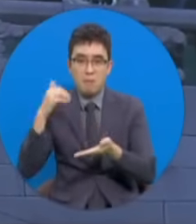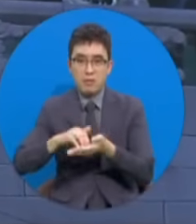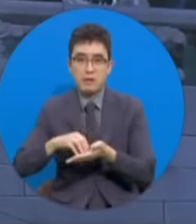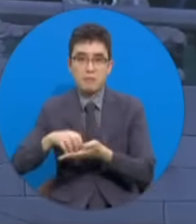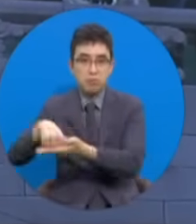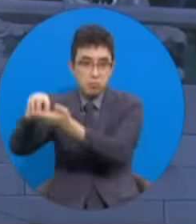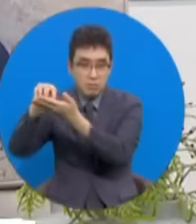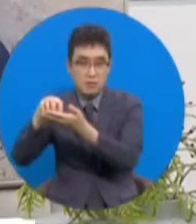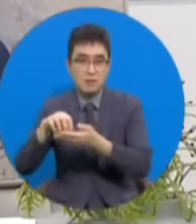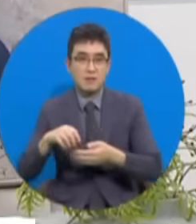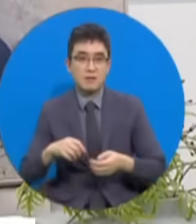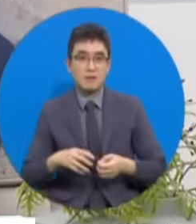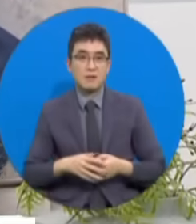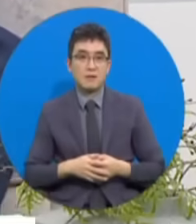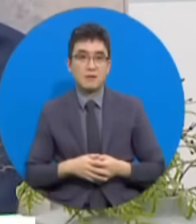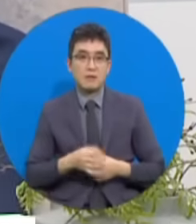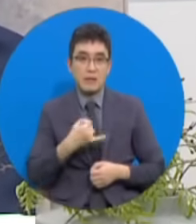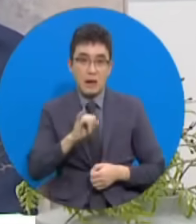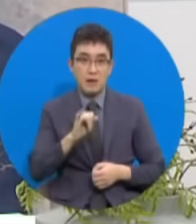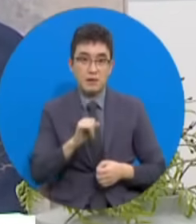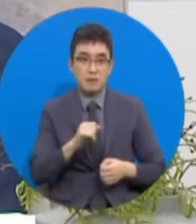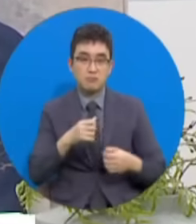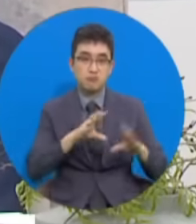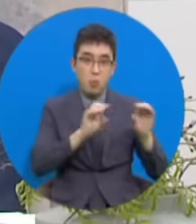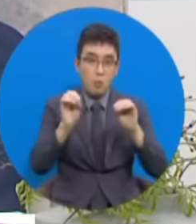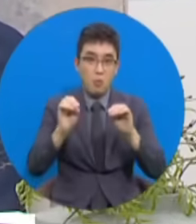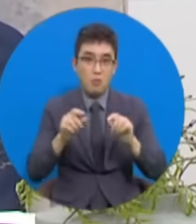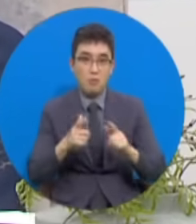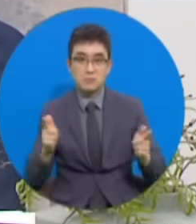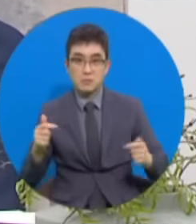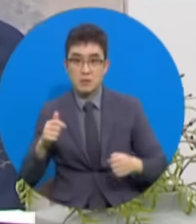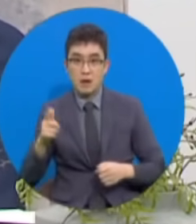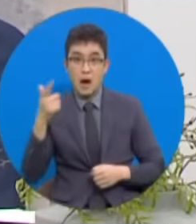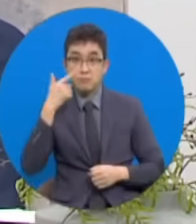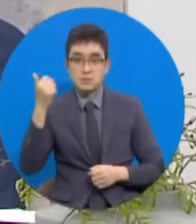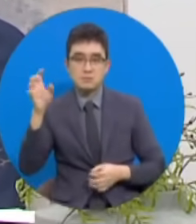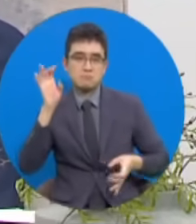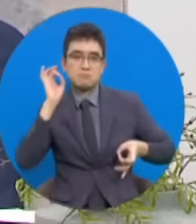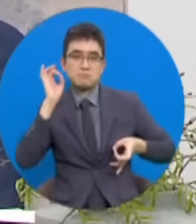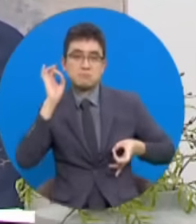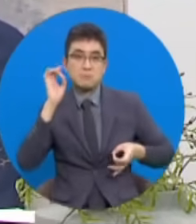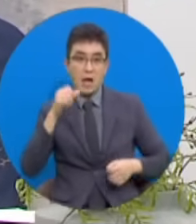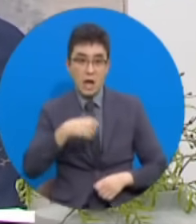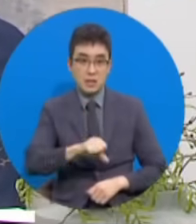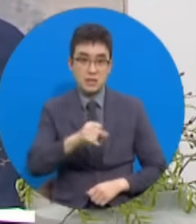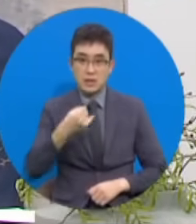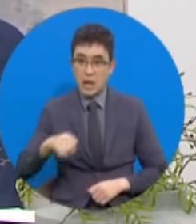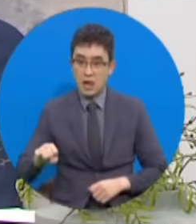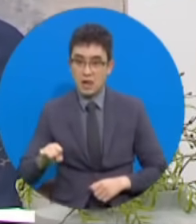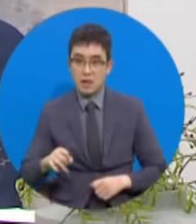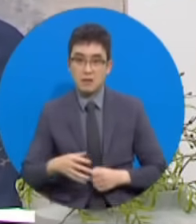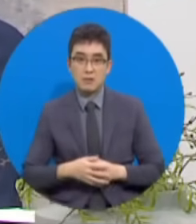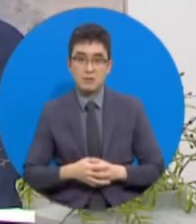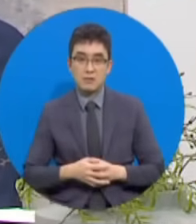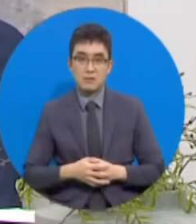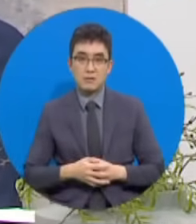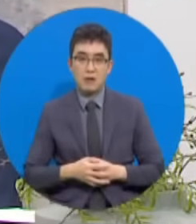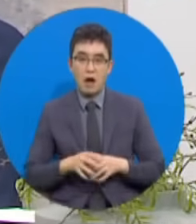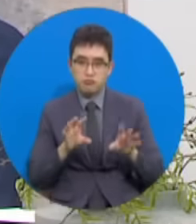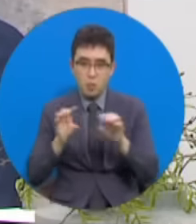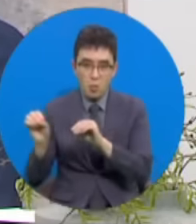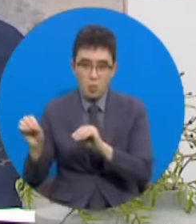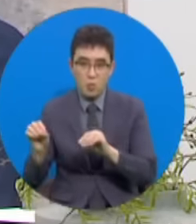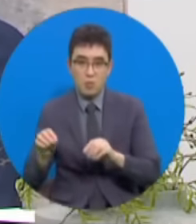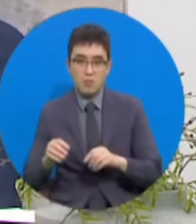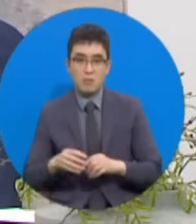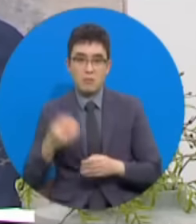중심인 아버지가 아무런 입장을 표명하지 않고 아들, 딸 취하 내지는 반납만 했다. 본인